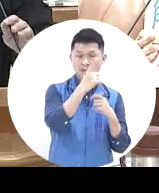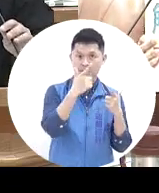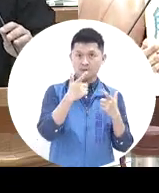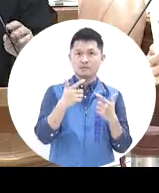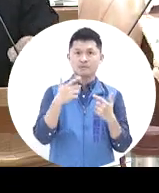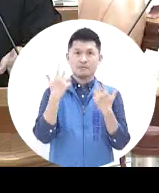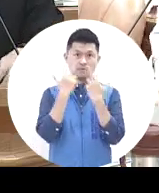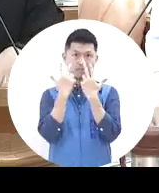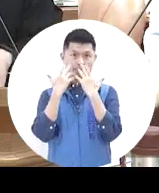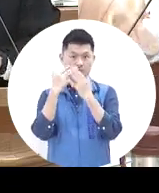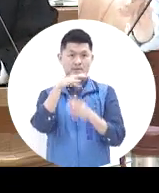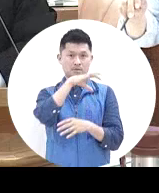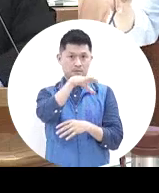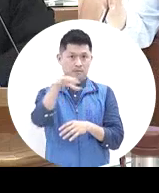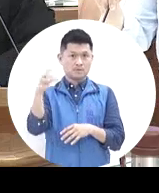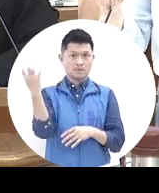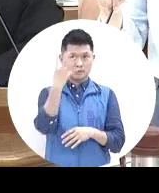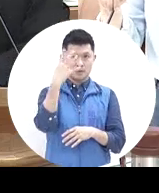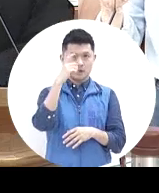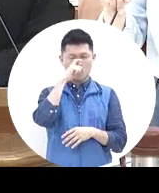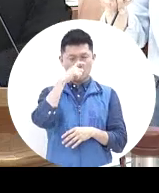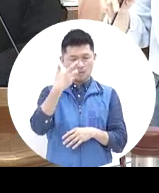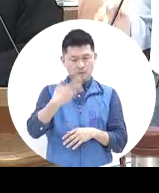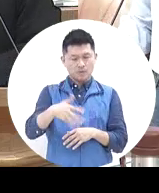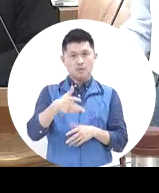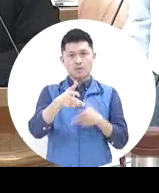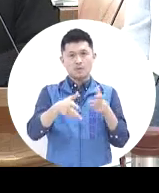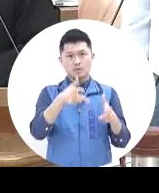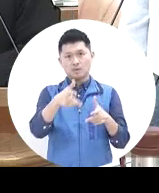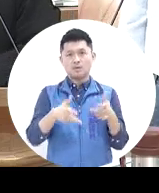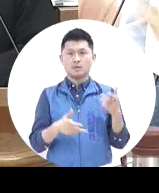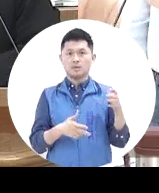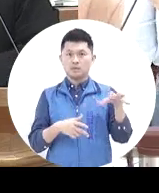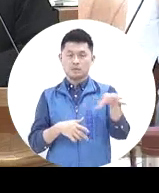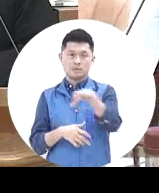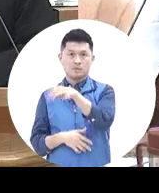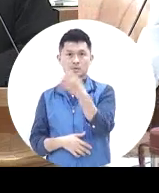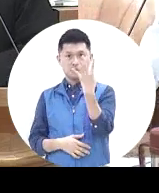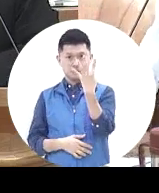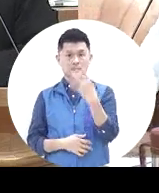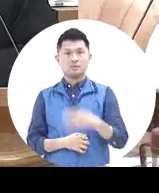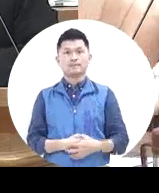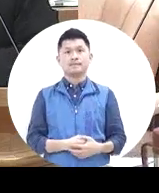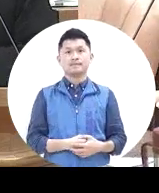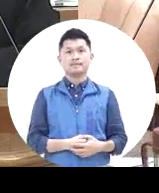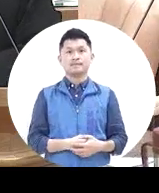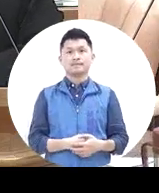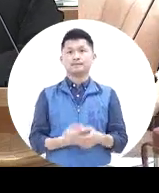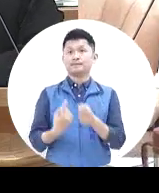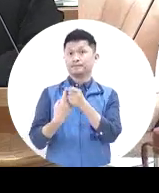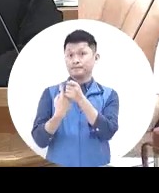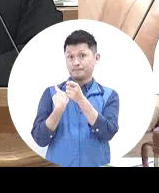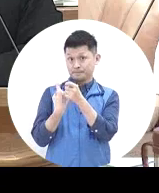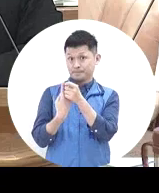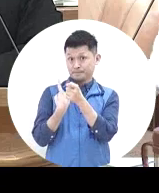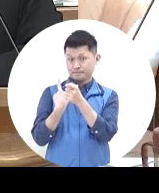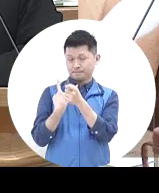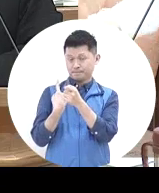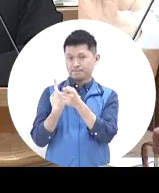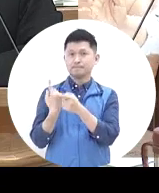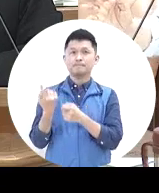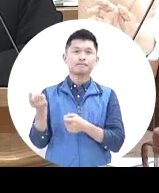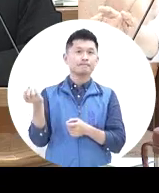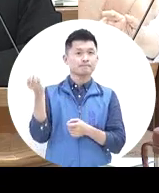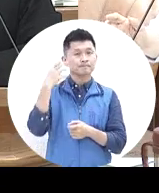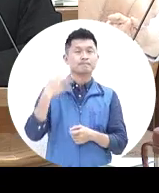水厂。那么，市长，我甲你报告，实际上，咱伫旧年就知影，